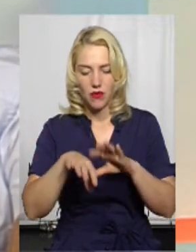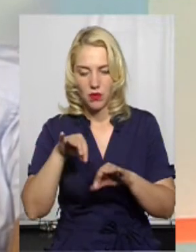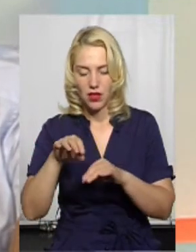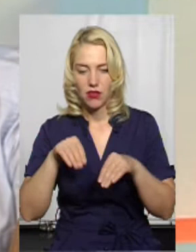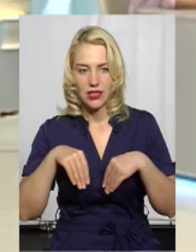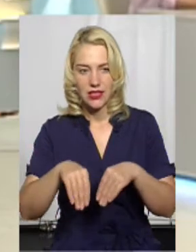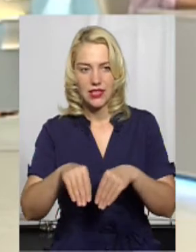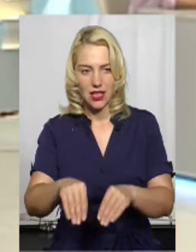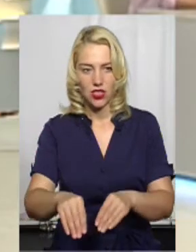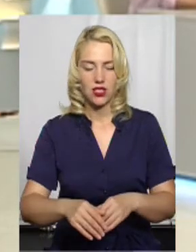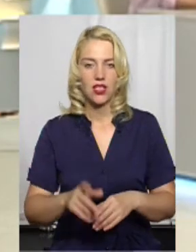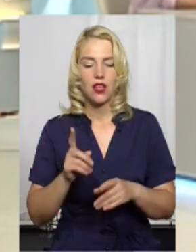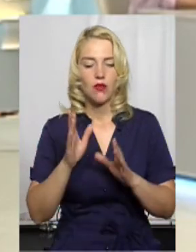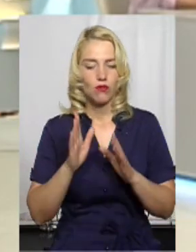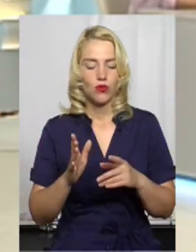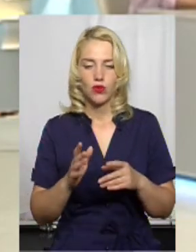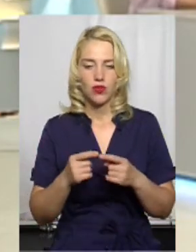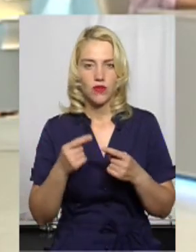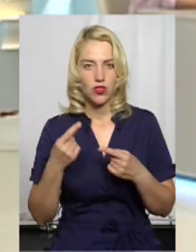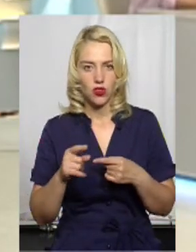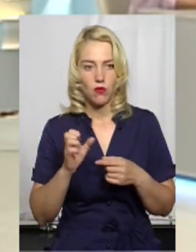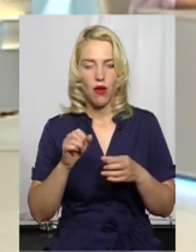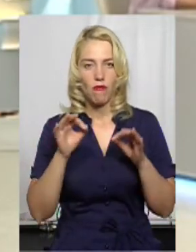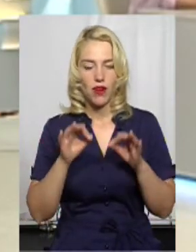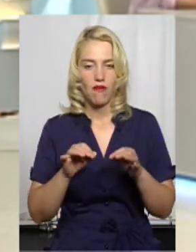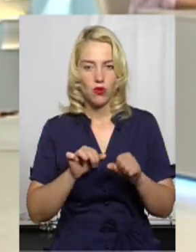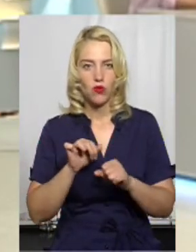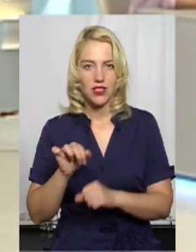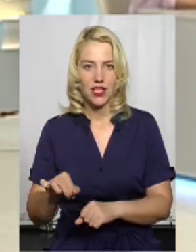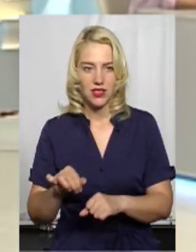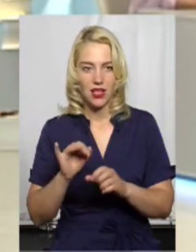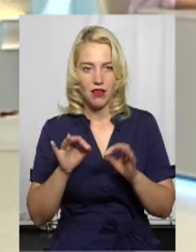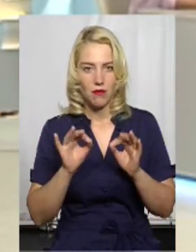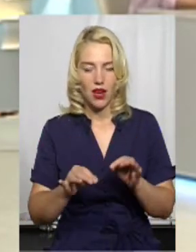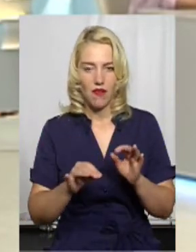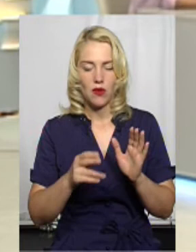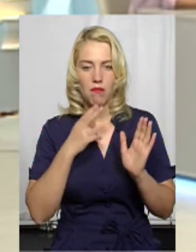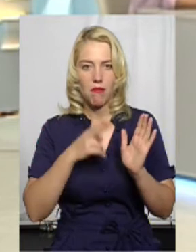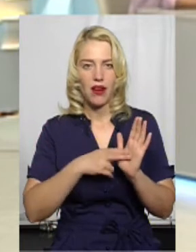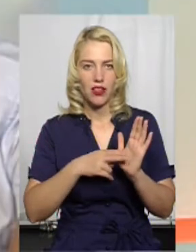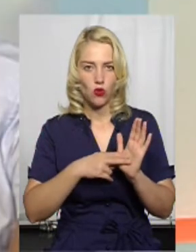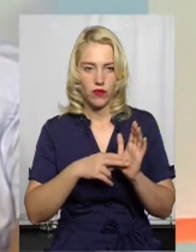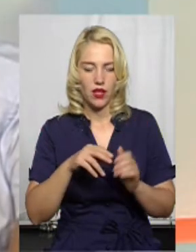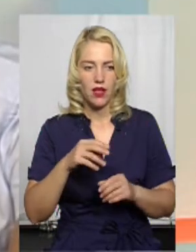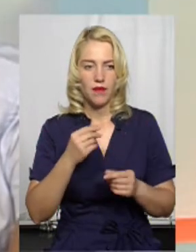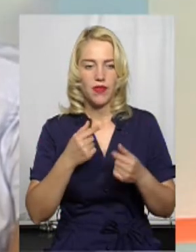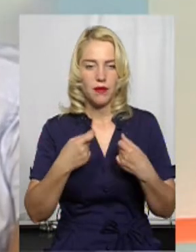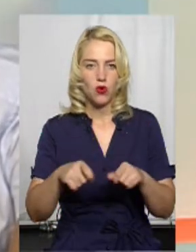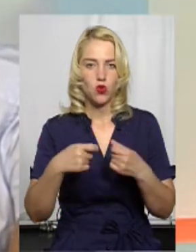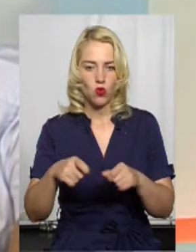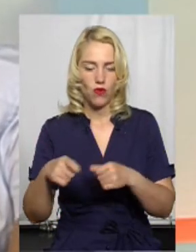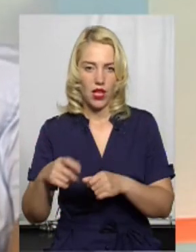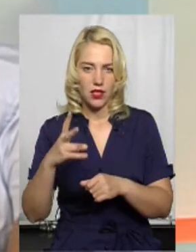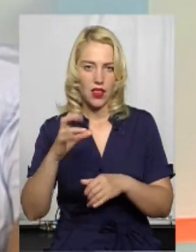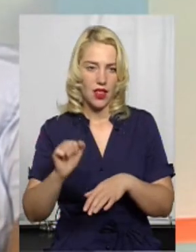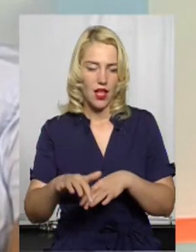тому ризики будуть зовсім не в іншому, а в правильному захисті і в правильному маркетуванні, маркетинговому просуванні продукту